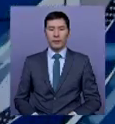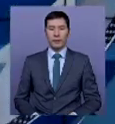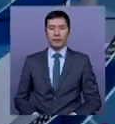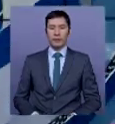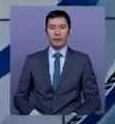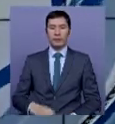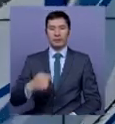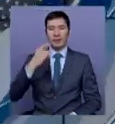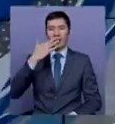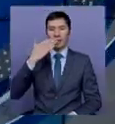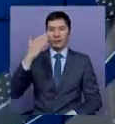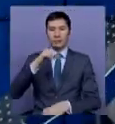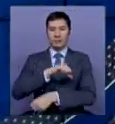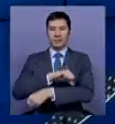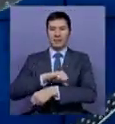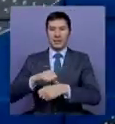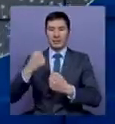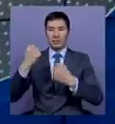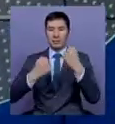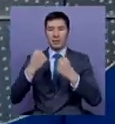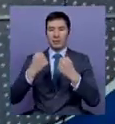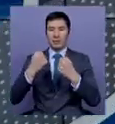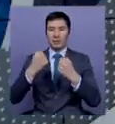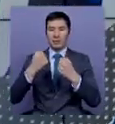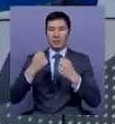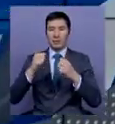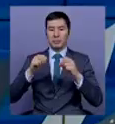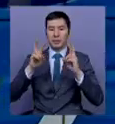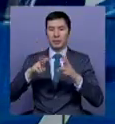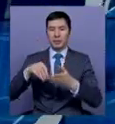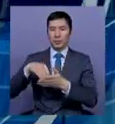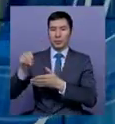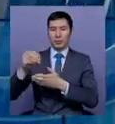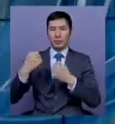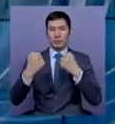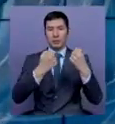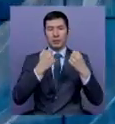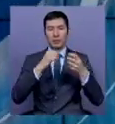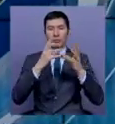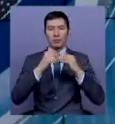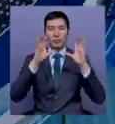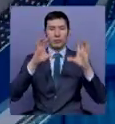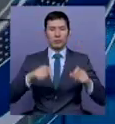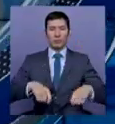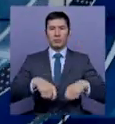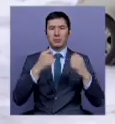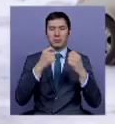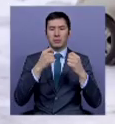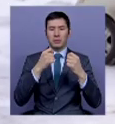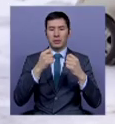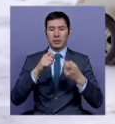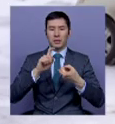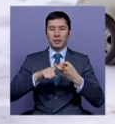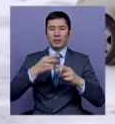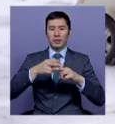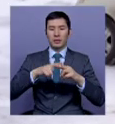Шетелдік көліктерді қылмыс жасау үшін әдейі сатып алады. Ішкі істер министрінің бірінші орынбасары Марат Қожаев қылмыскерлердің шетелдік